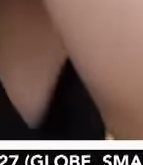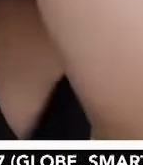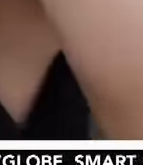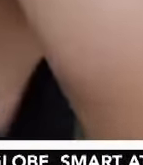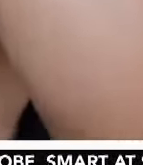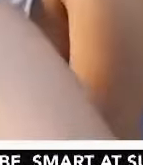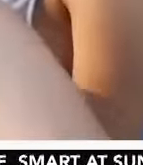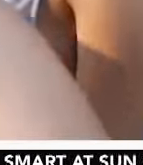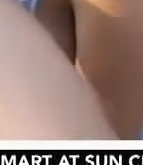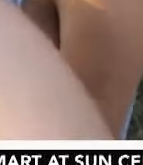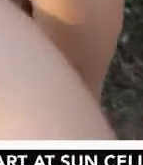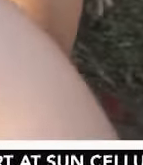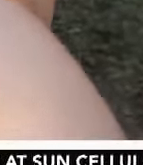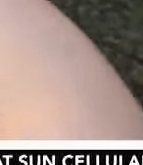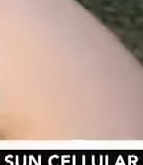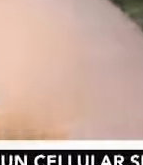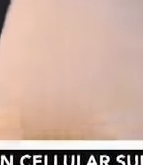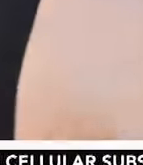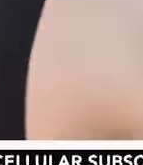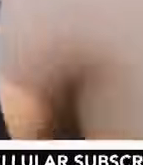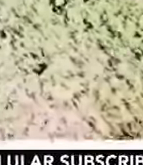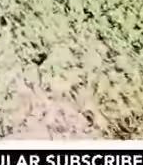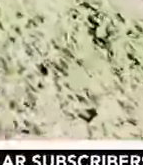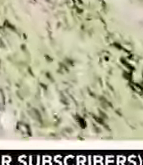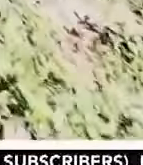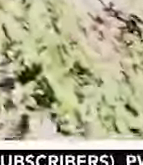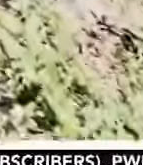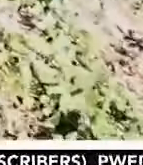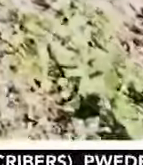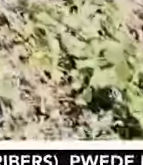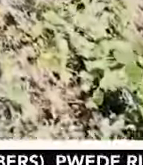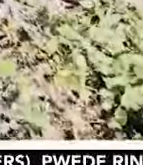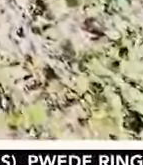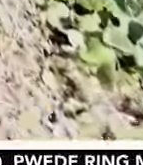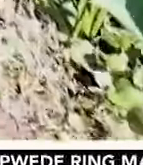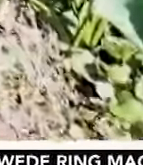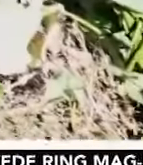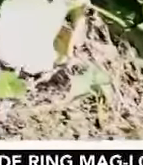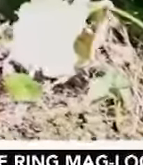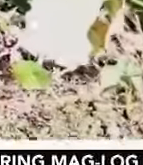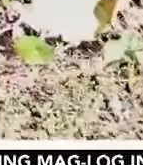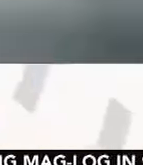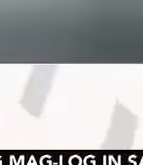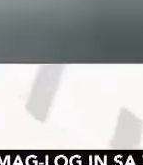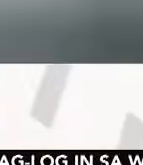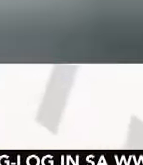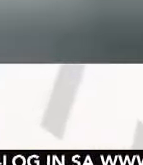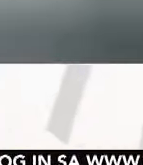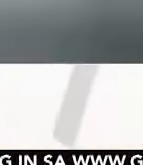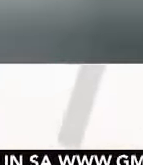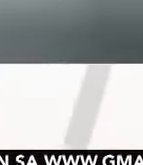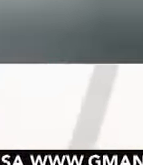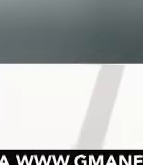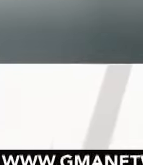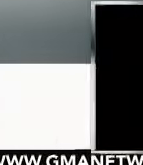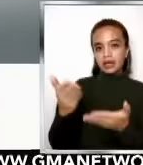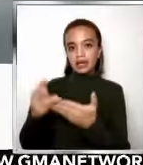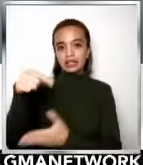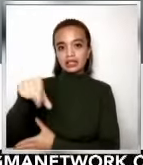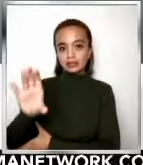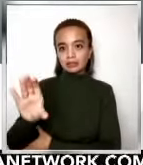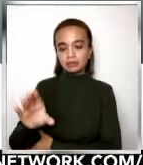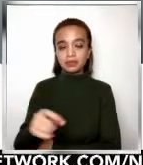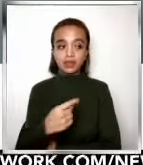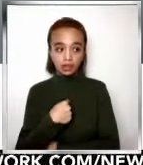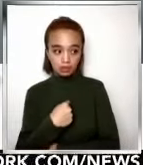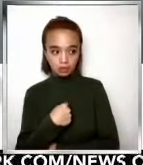ng bahay. Sa gitna ng pandemic, nakabili ng lote si Jack sa Quezon City. Tumitingin na ako sa internet ng